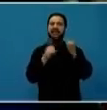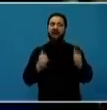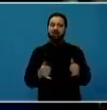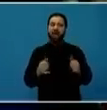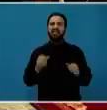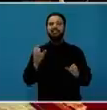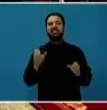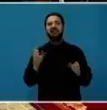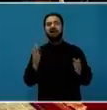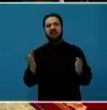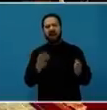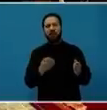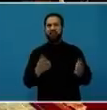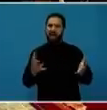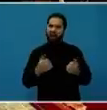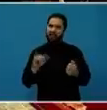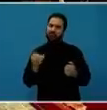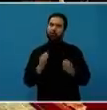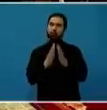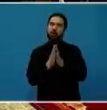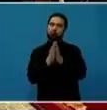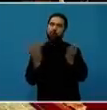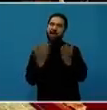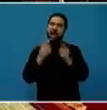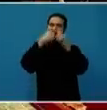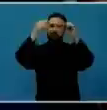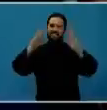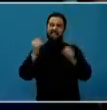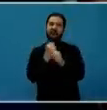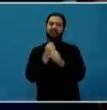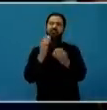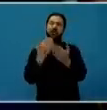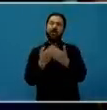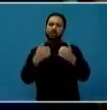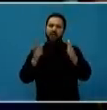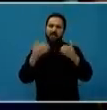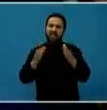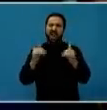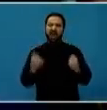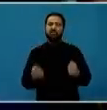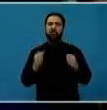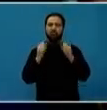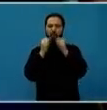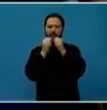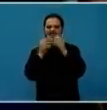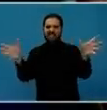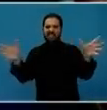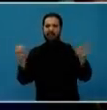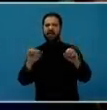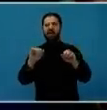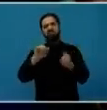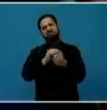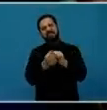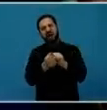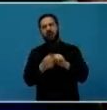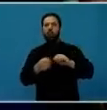avem și rugăciuni pe care biserica le rostește pentru îndepărtarea acestor blestemuri sau legături